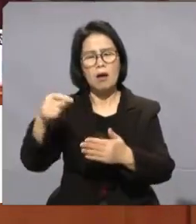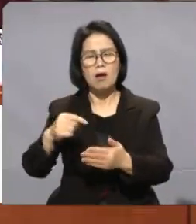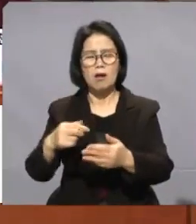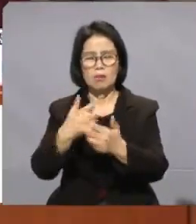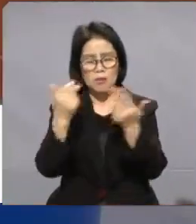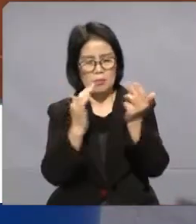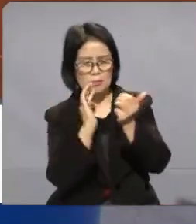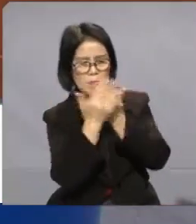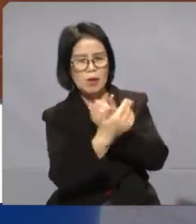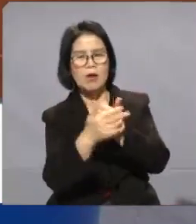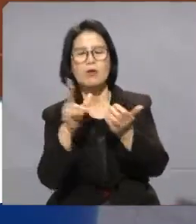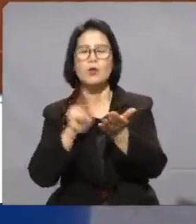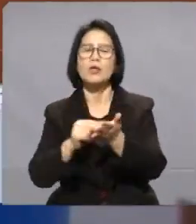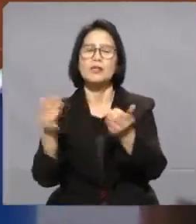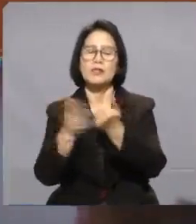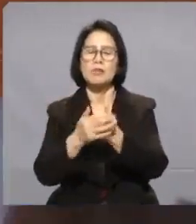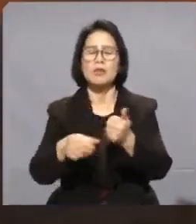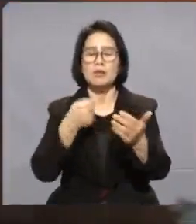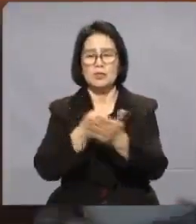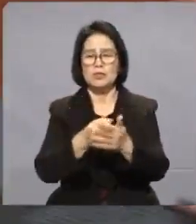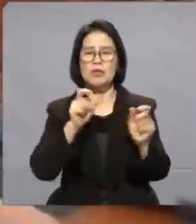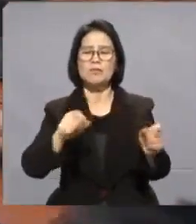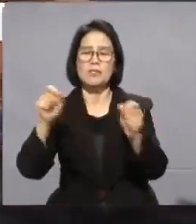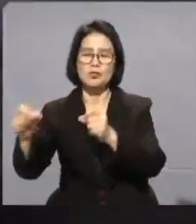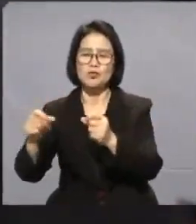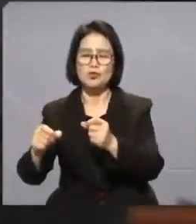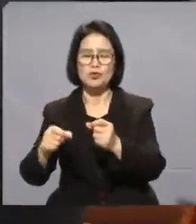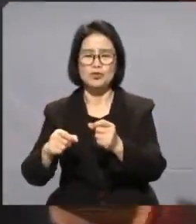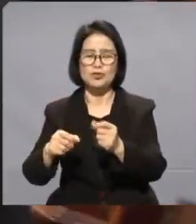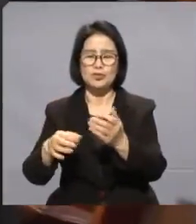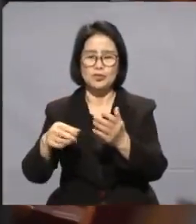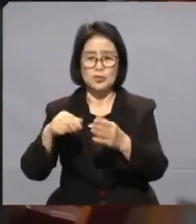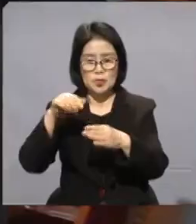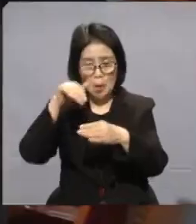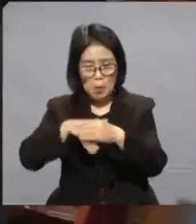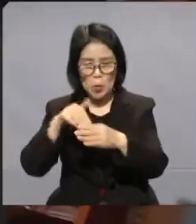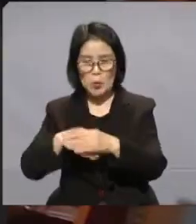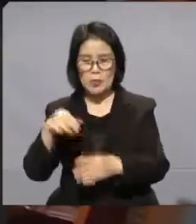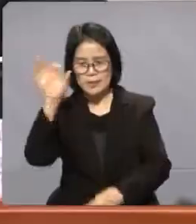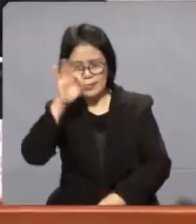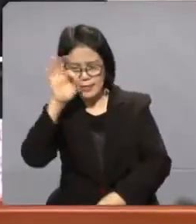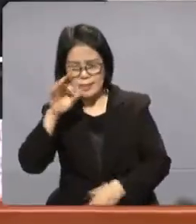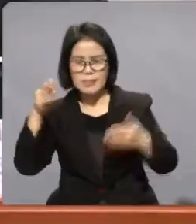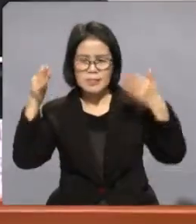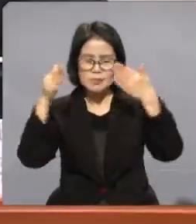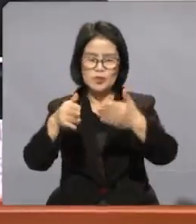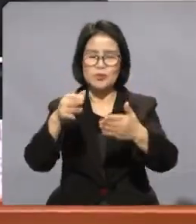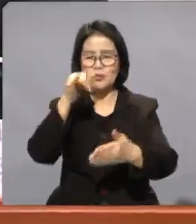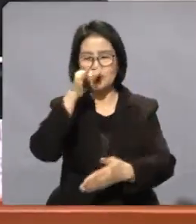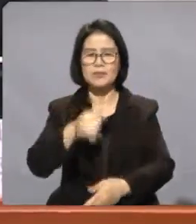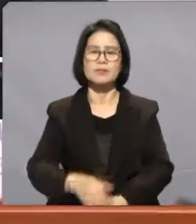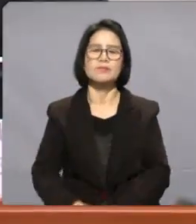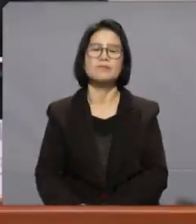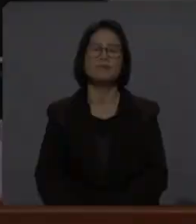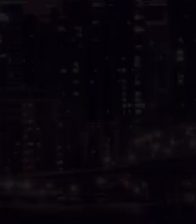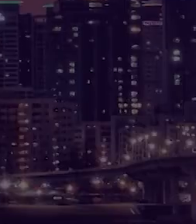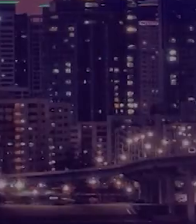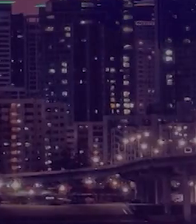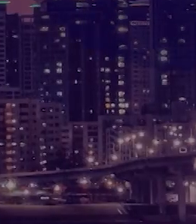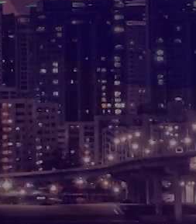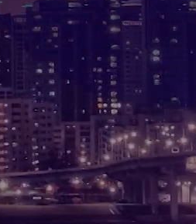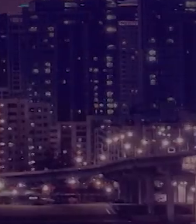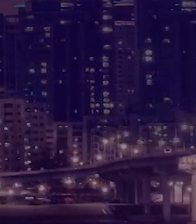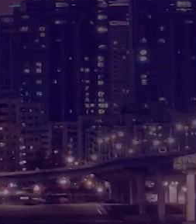논란을 우려해 일단 결정을 미루고 표단속에 집중하고 있습니다. OBS 뉴스 이어진입니다.